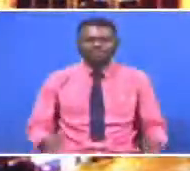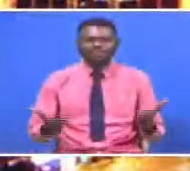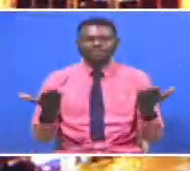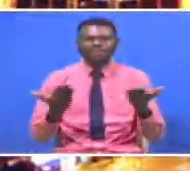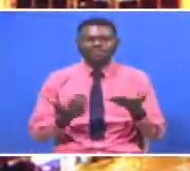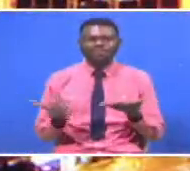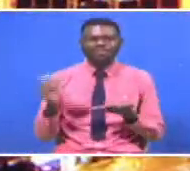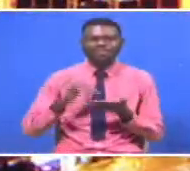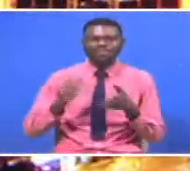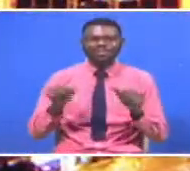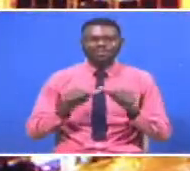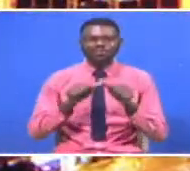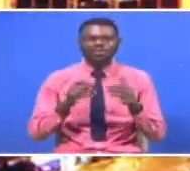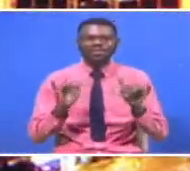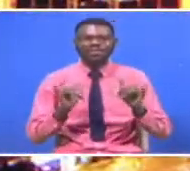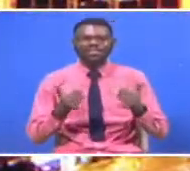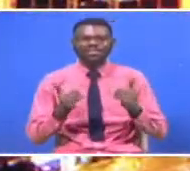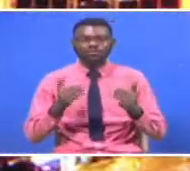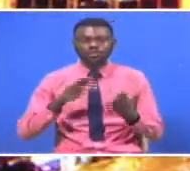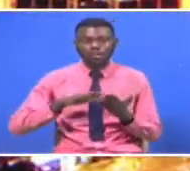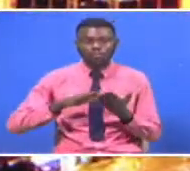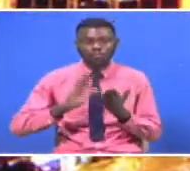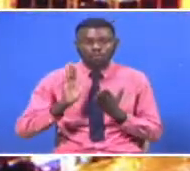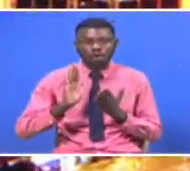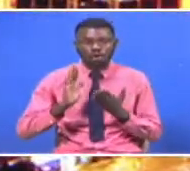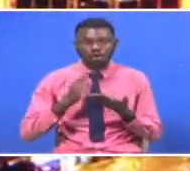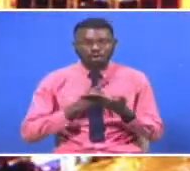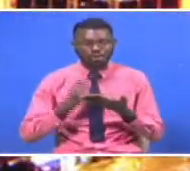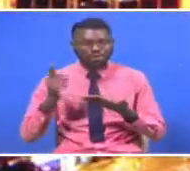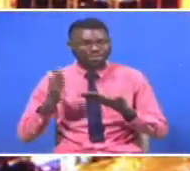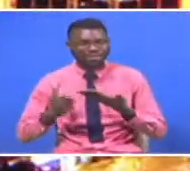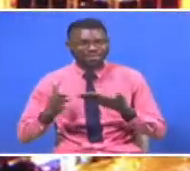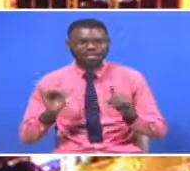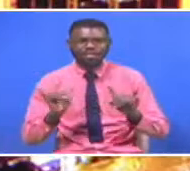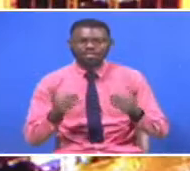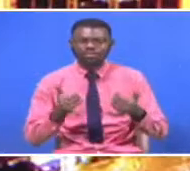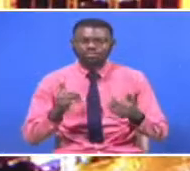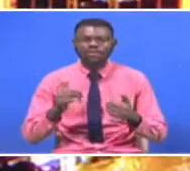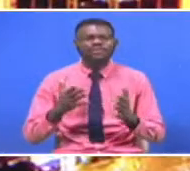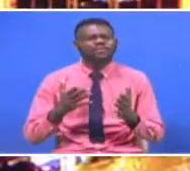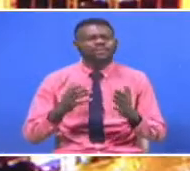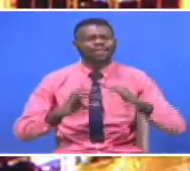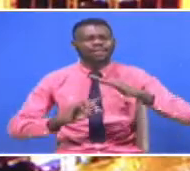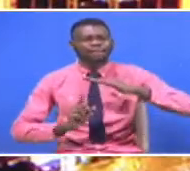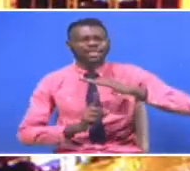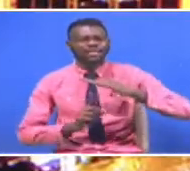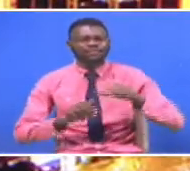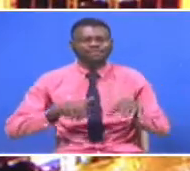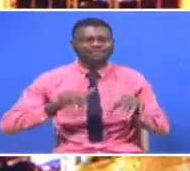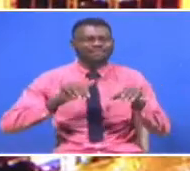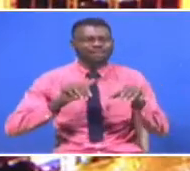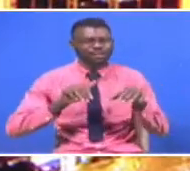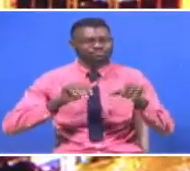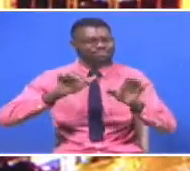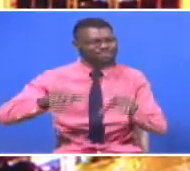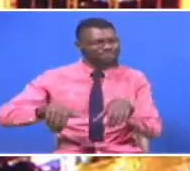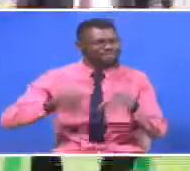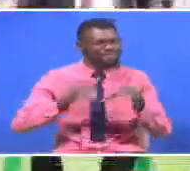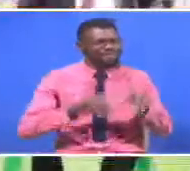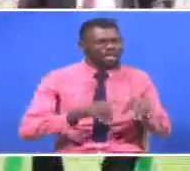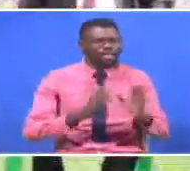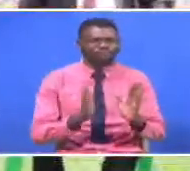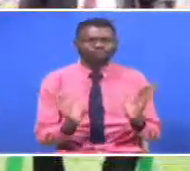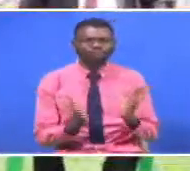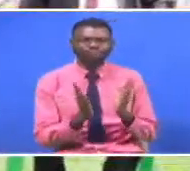Karibu tena mtazamaji, tuendelee na taarifa zaidi kwenye dira ya wiki. Wizara ya Kilimo imewapa matumaini wakulima wa mahindi kwa